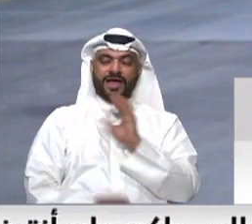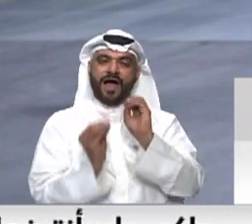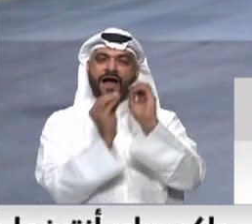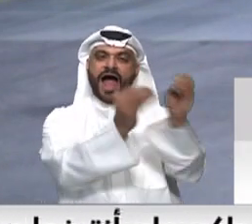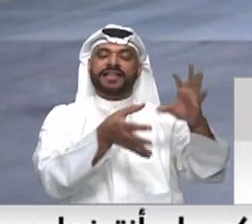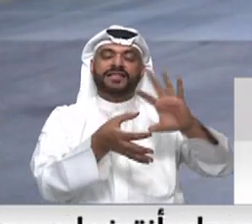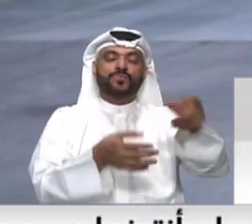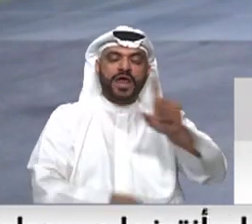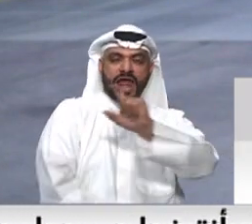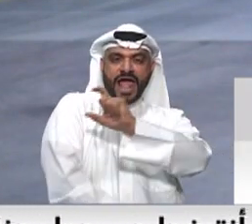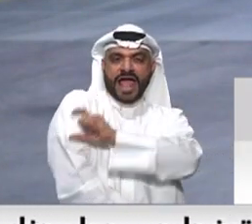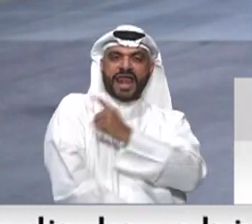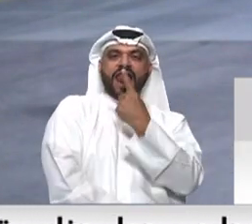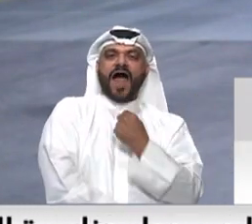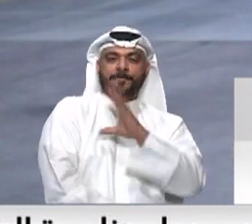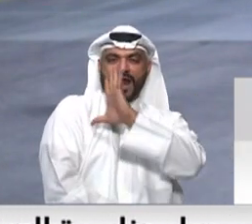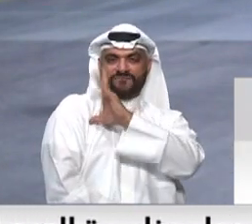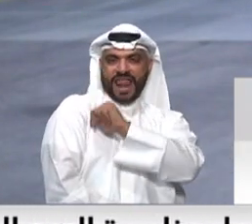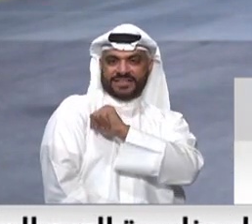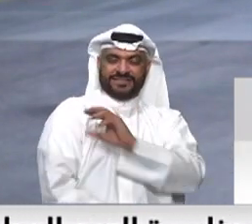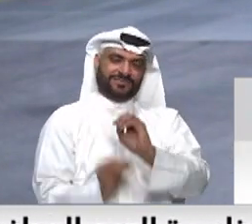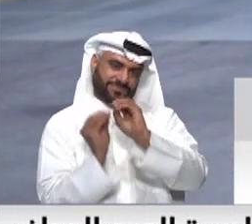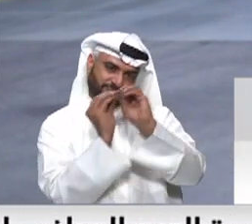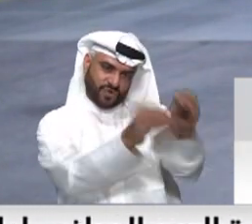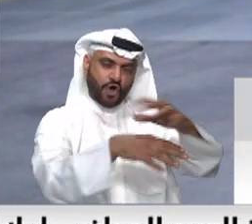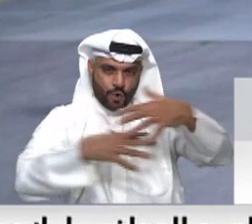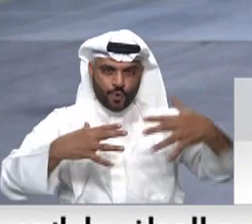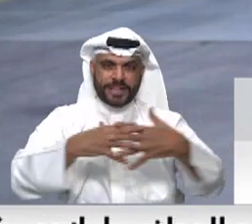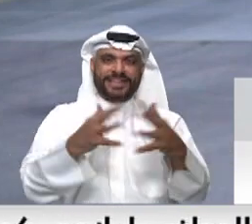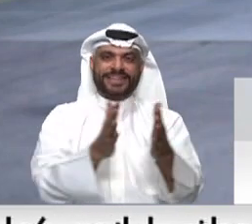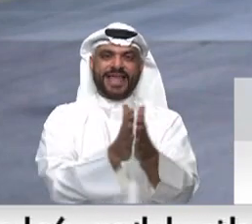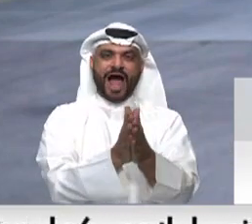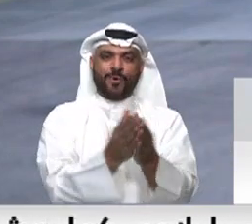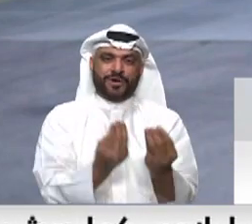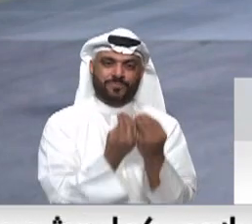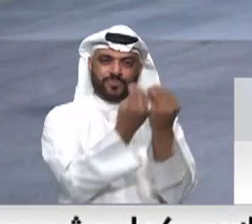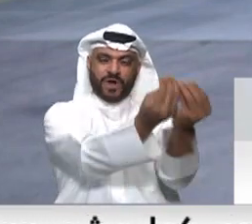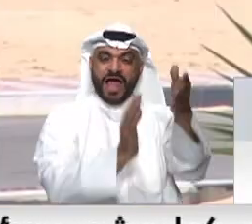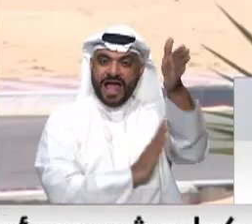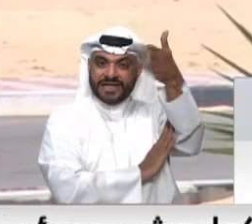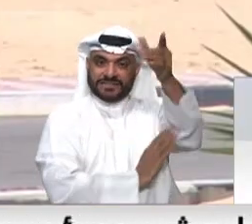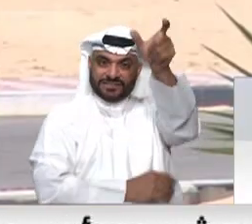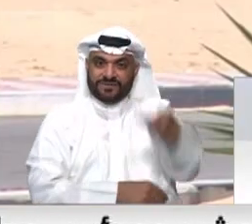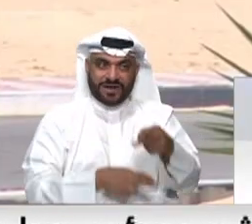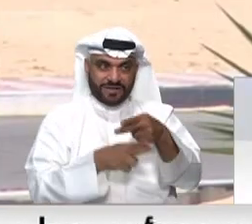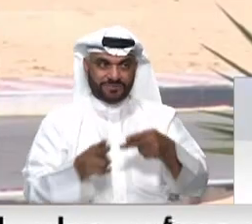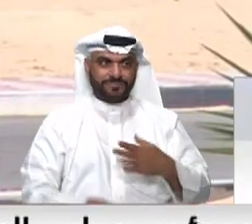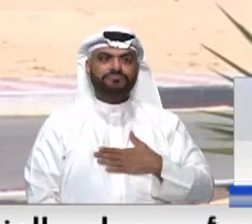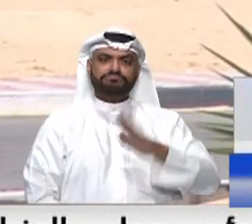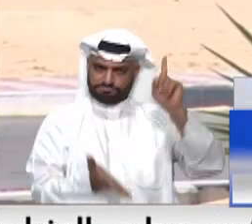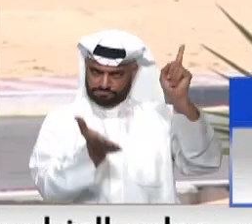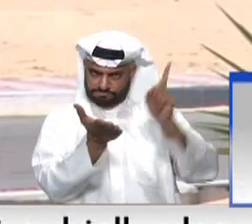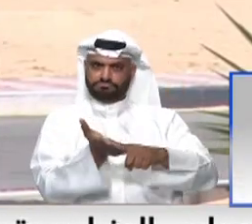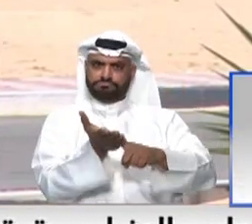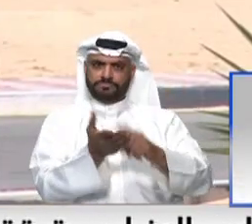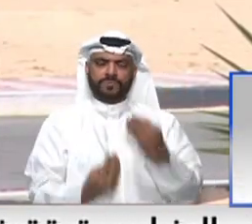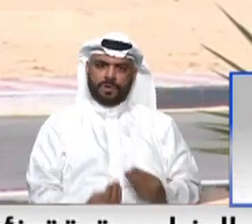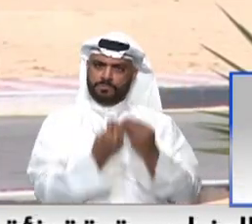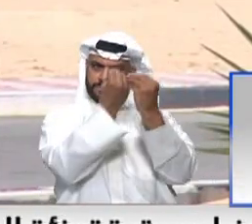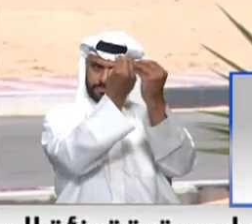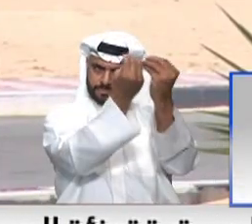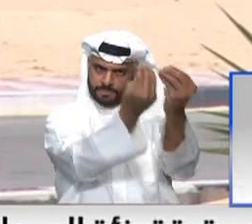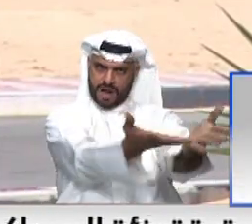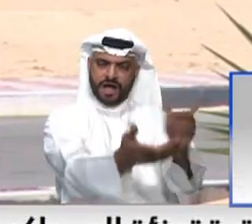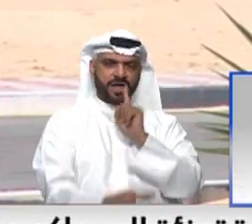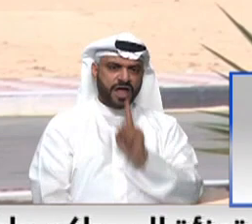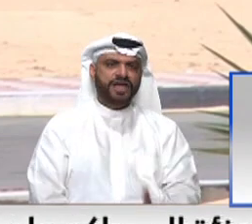والهلال الأحمر الفلسطيني وتحت إشراف سفارة دولة الكويت. تأكدوا أن أمواتكم تصل، وإن